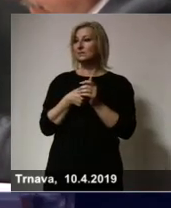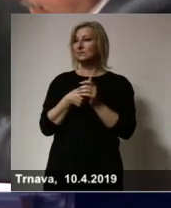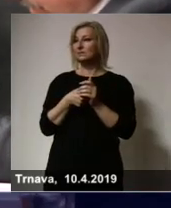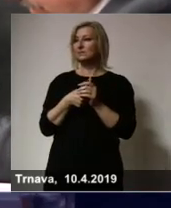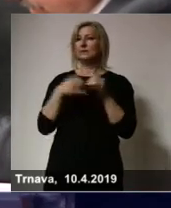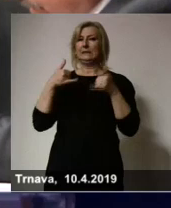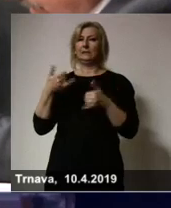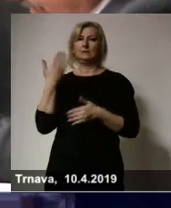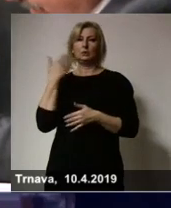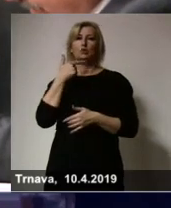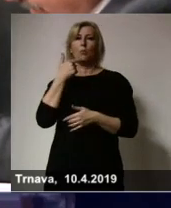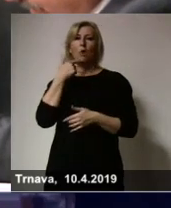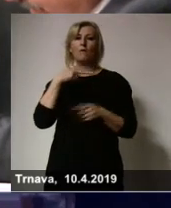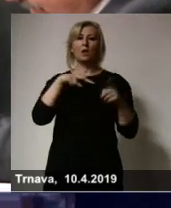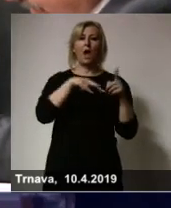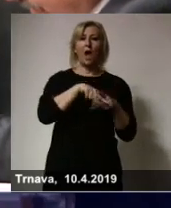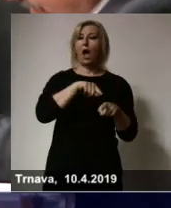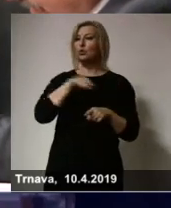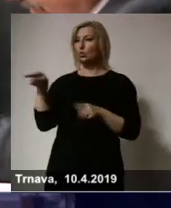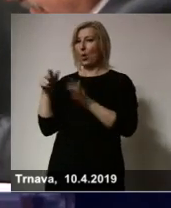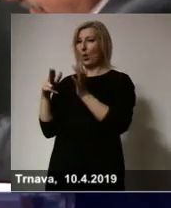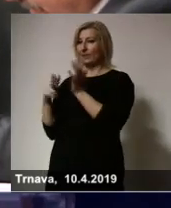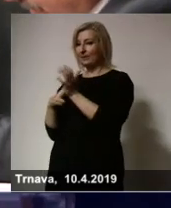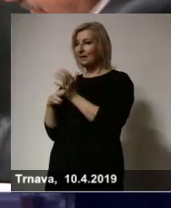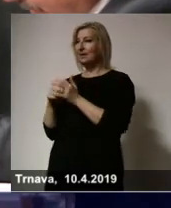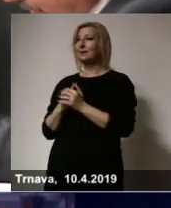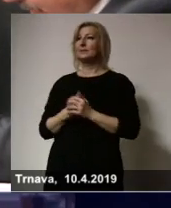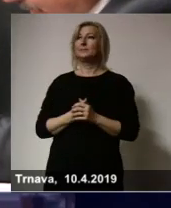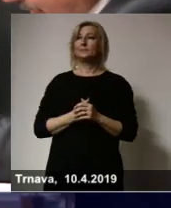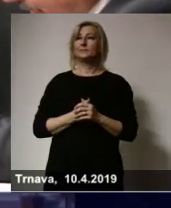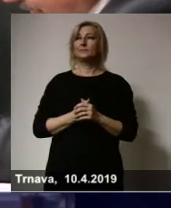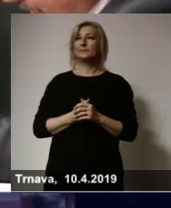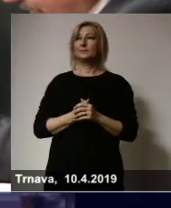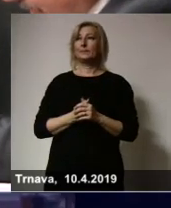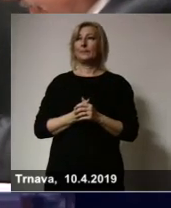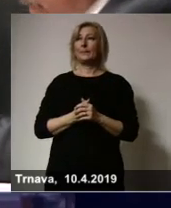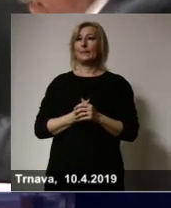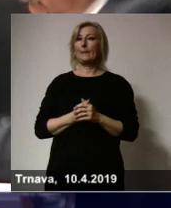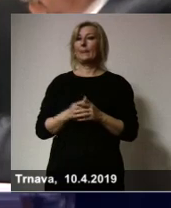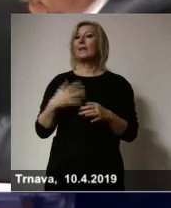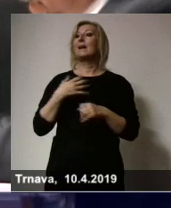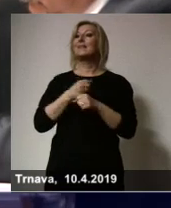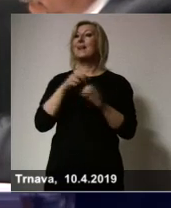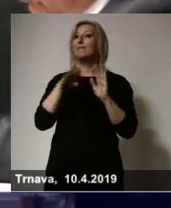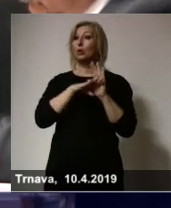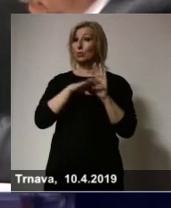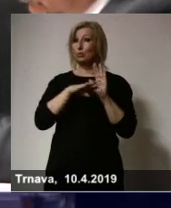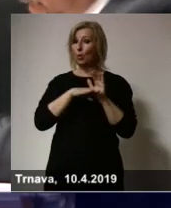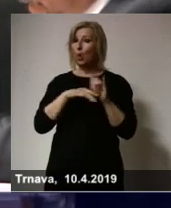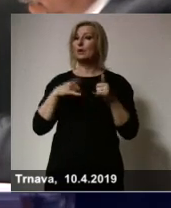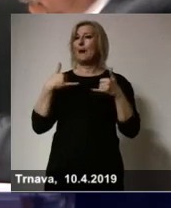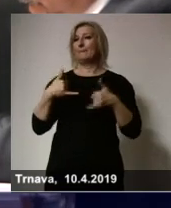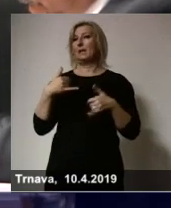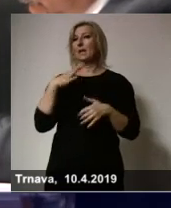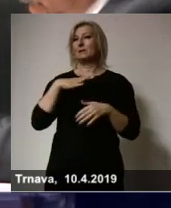v plnom znení, od bodu A po bod N. A dovolím si k návrhu programu otvoriť